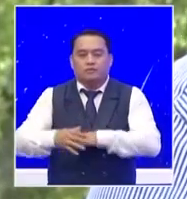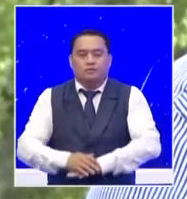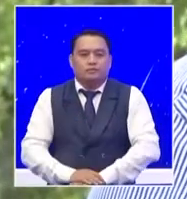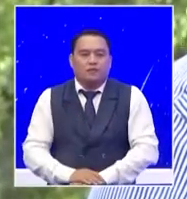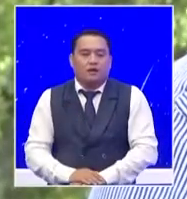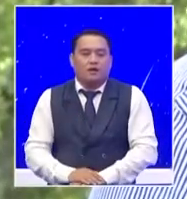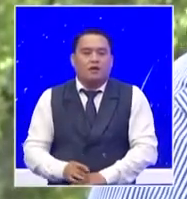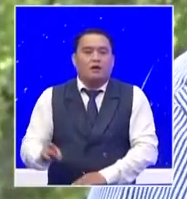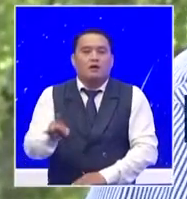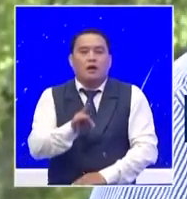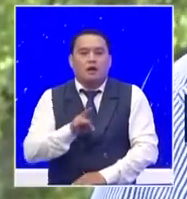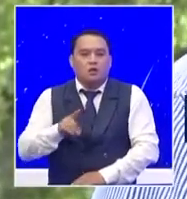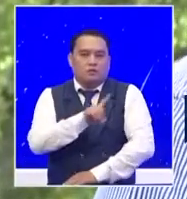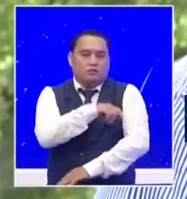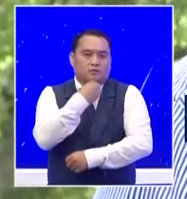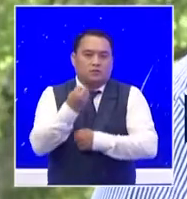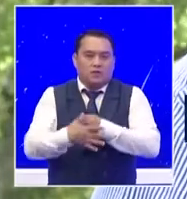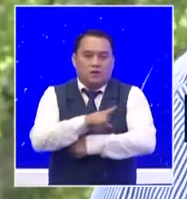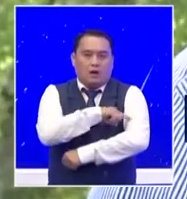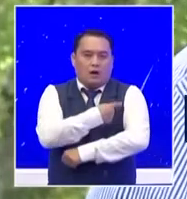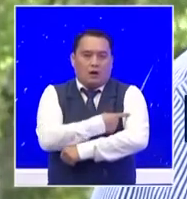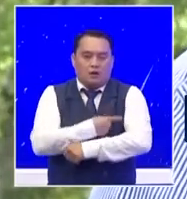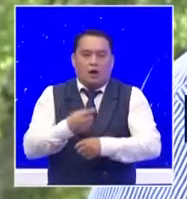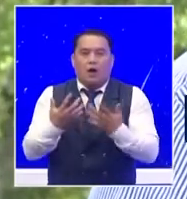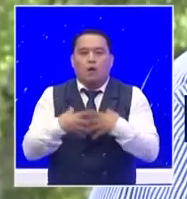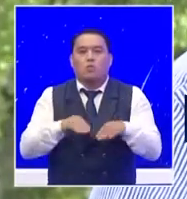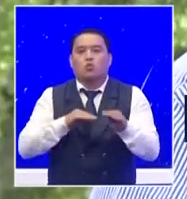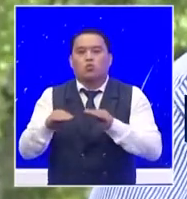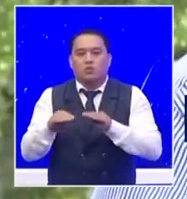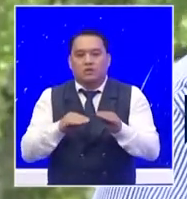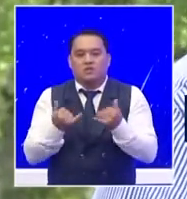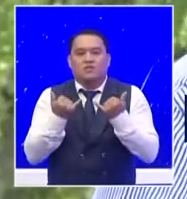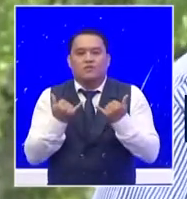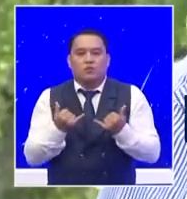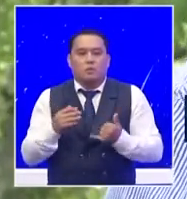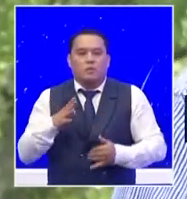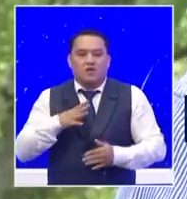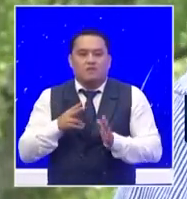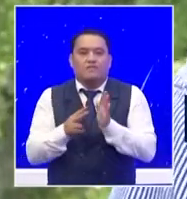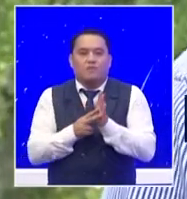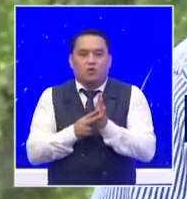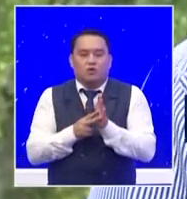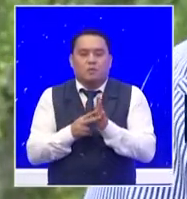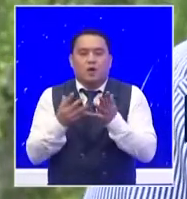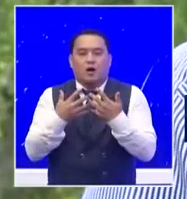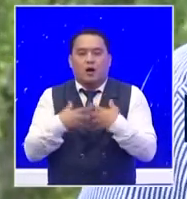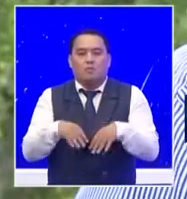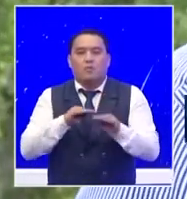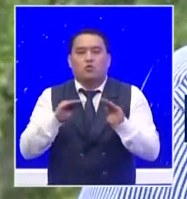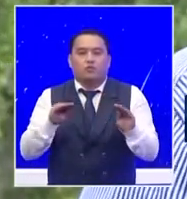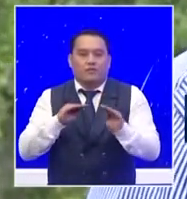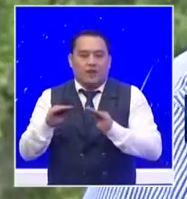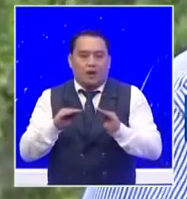передано в районным центральным больницам 6 ИВЛ аппаратов. На сегодня это составило уже 8 аппаратов. Но мы